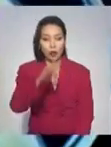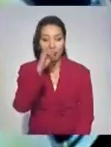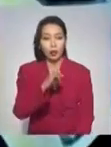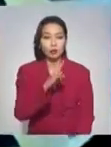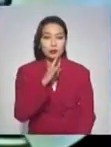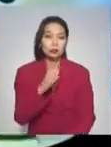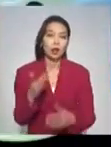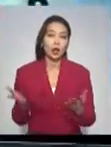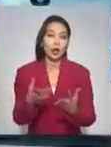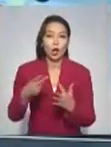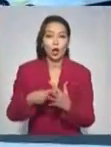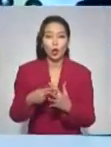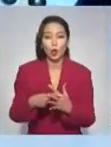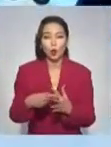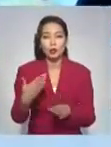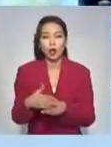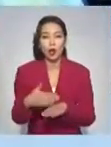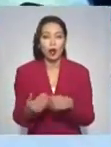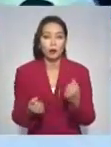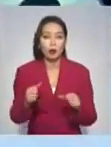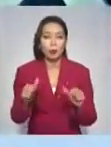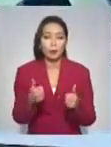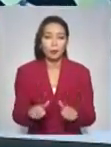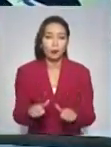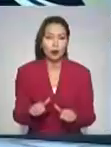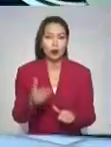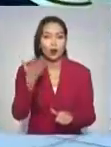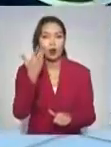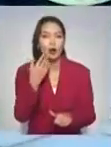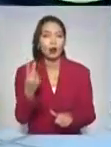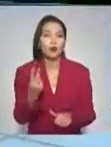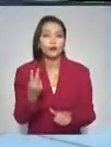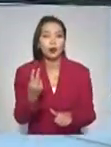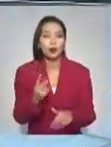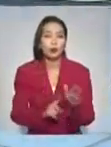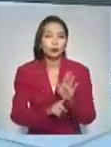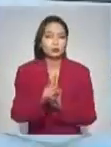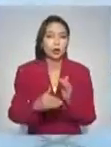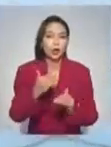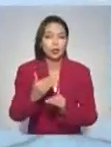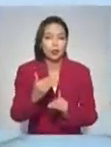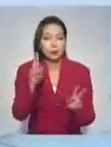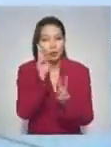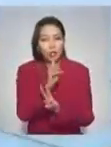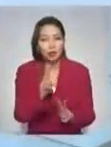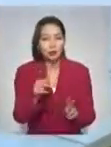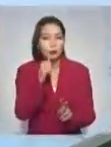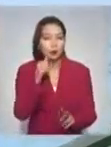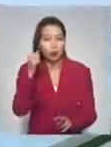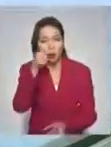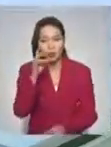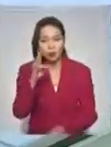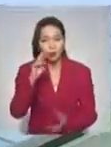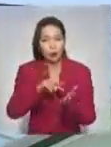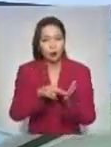Қазақстанда жеңілдетілген автонесе бағдарламасының екінші кезеңі қашан басталары белгісіз. Өткен жылдың қарашасына жоспарланған, бірақ